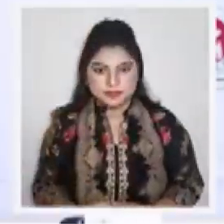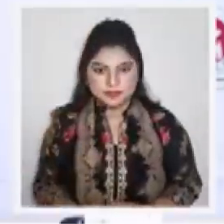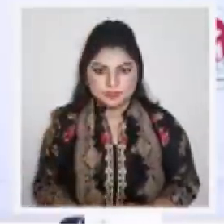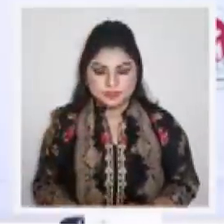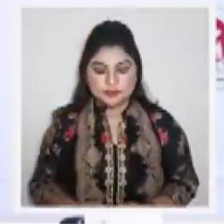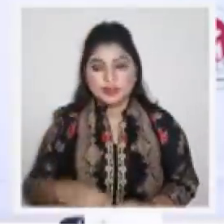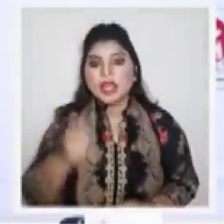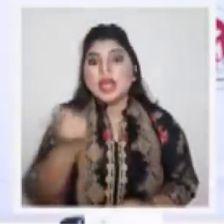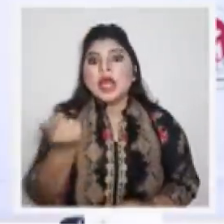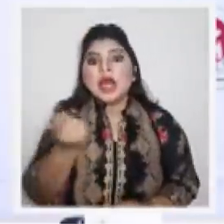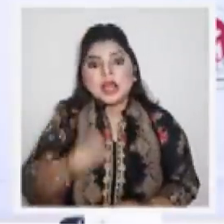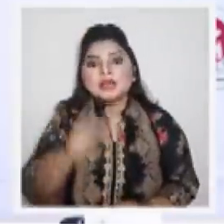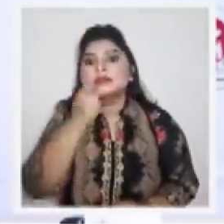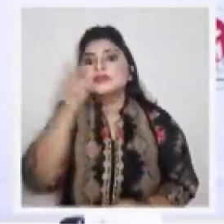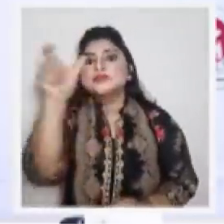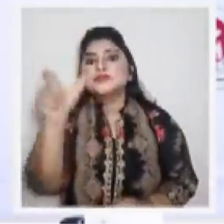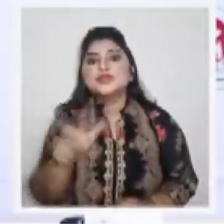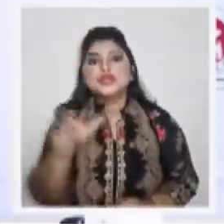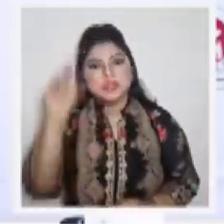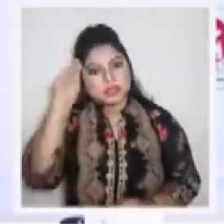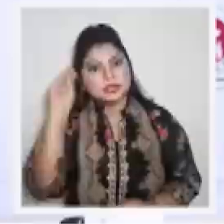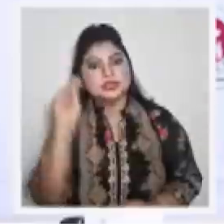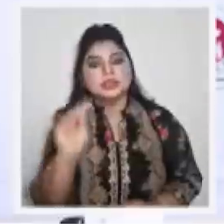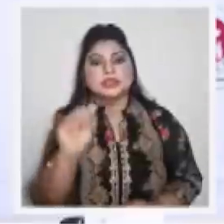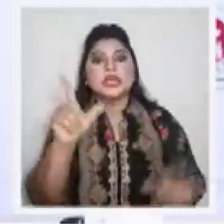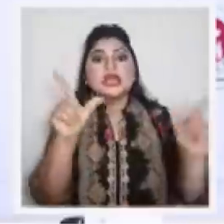71% এবং নারী শনাক্তের হার 29%।